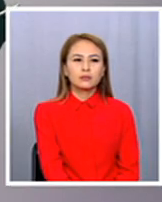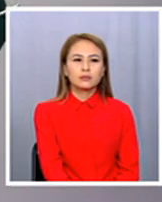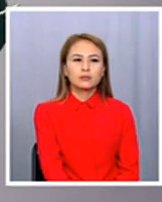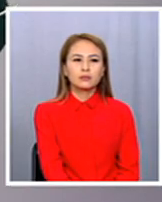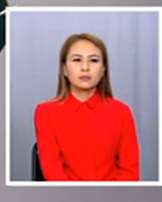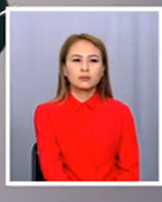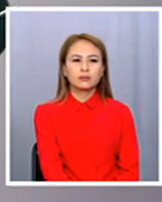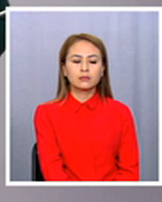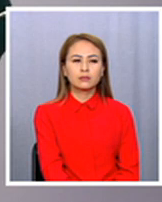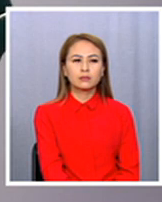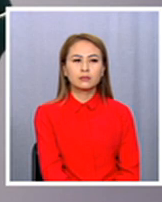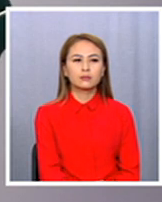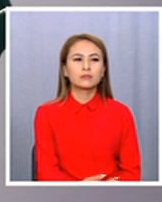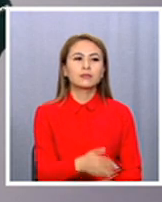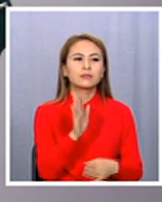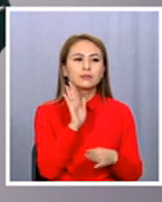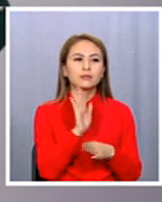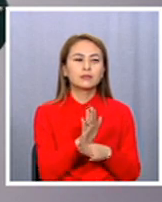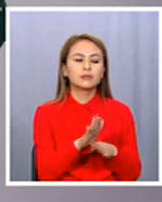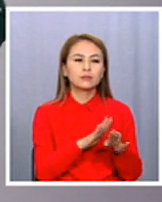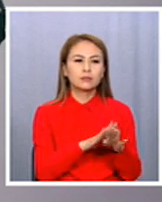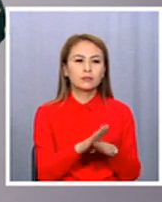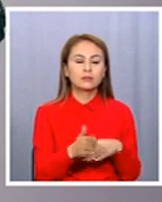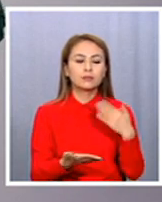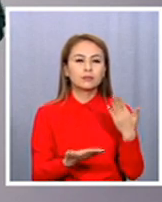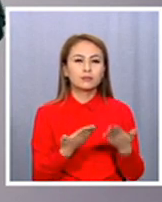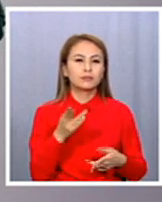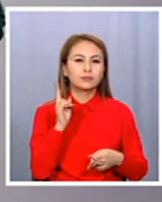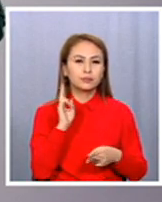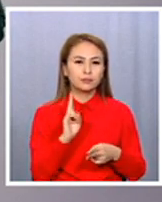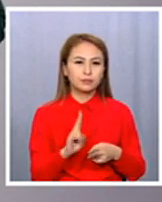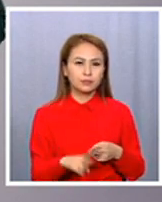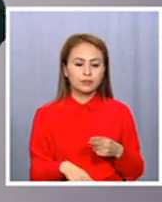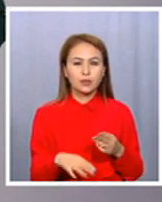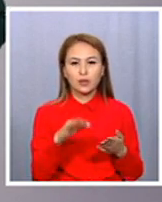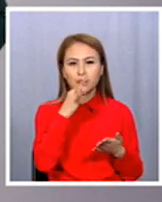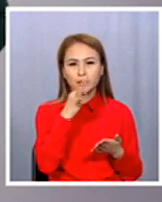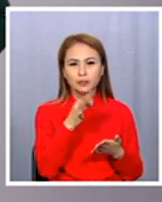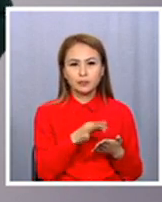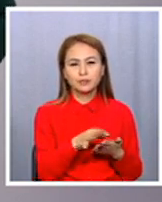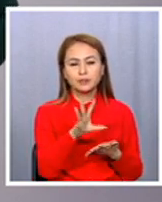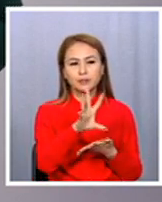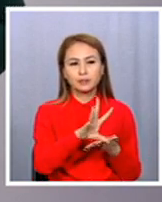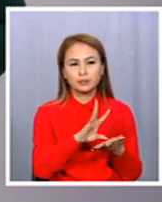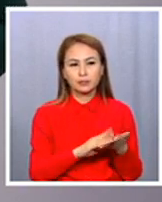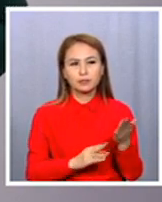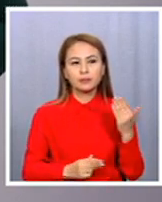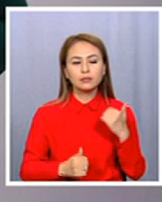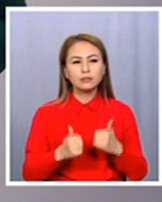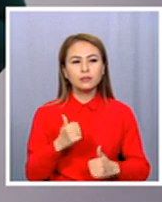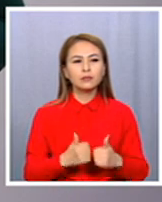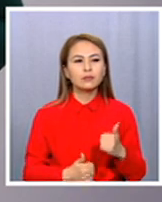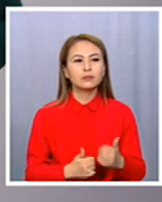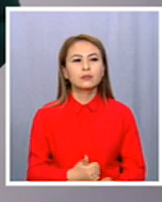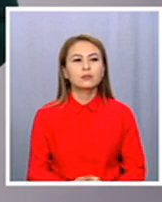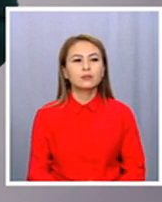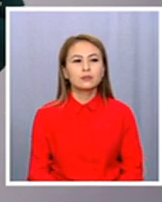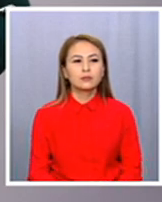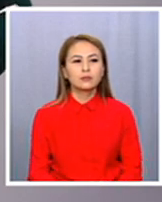Оқушылар, тапсырманы орындап болсаңыздар, жауап үлгісімен салыстырыңыздар.